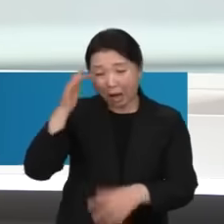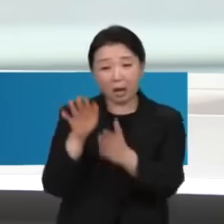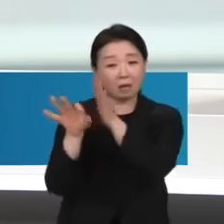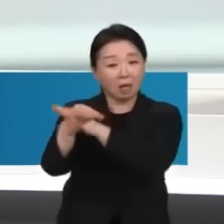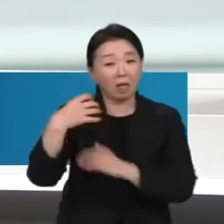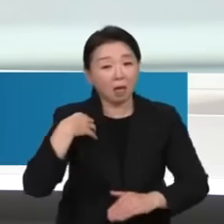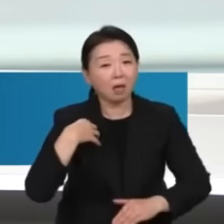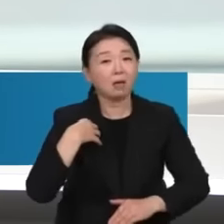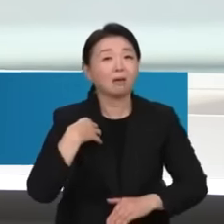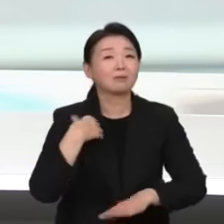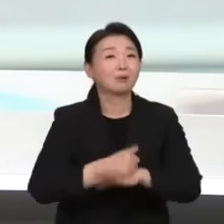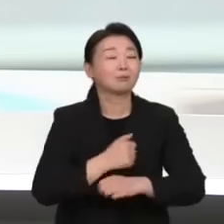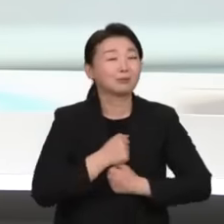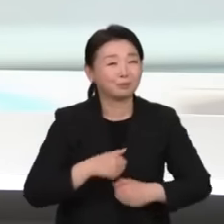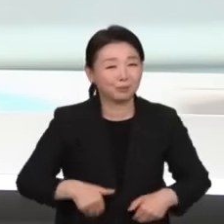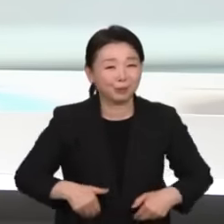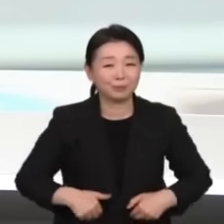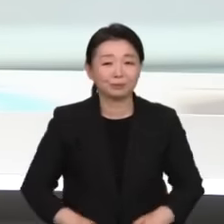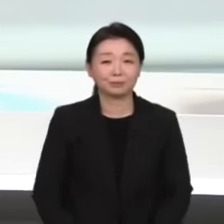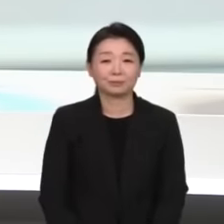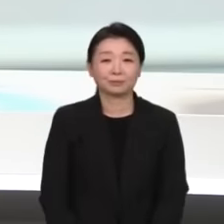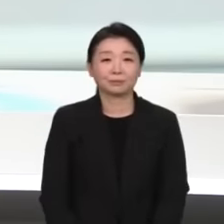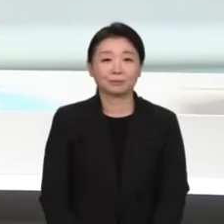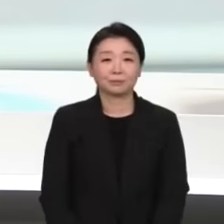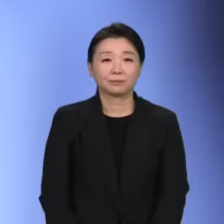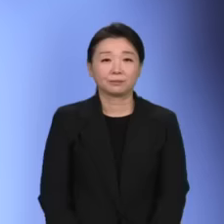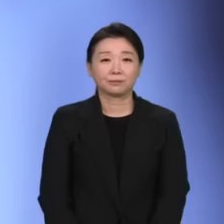있어서 주의가 필요합니다. 이상화 기자입니다.